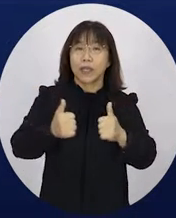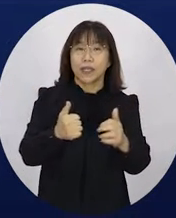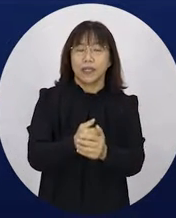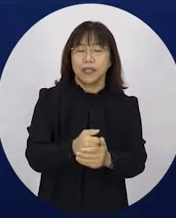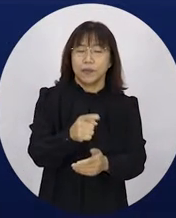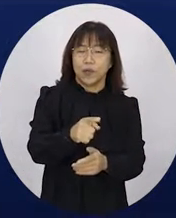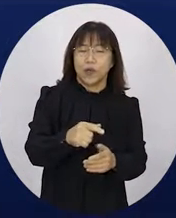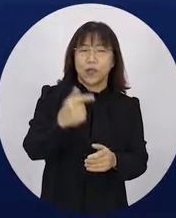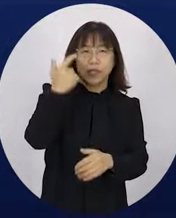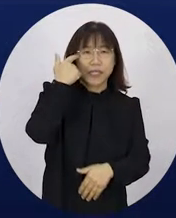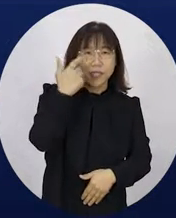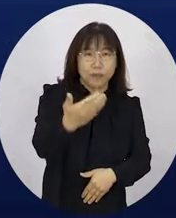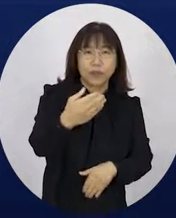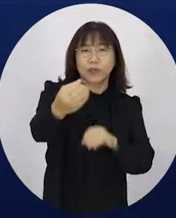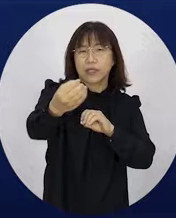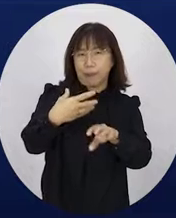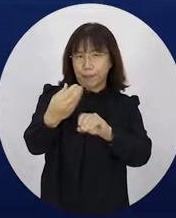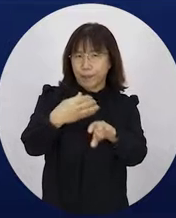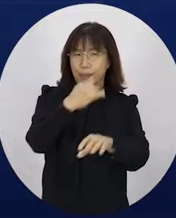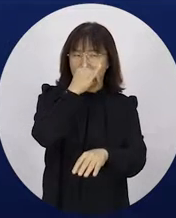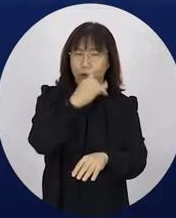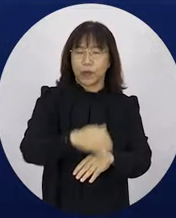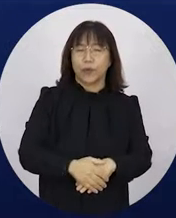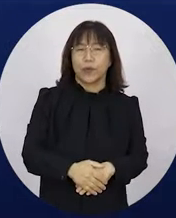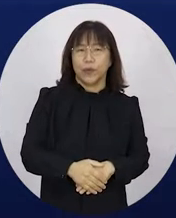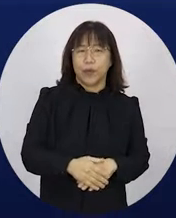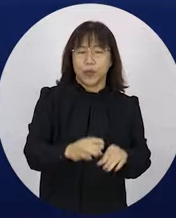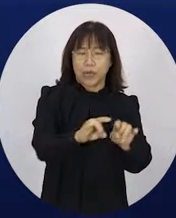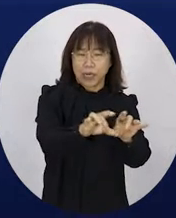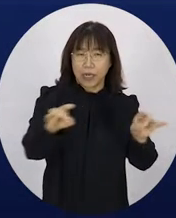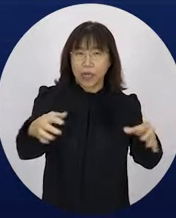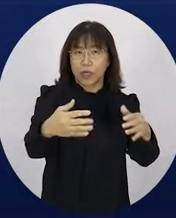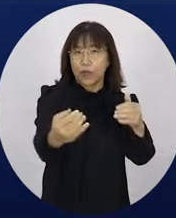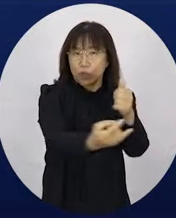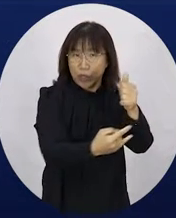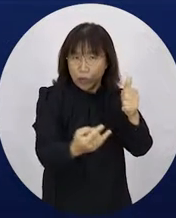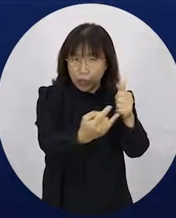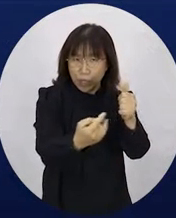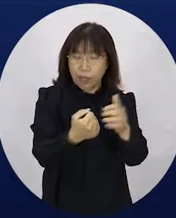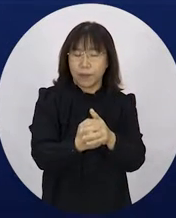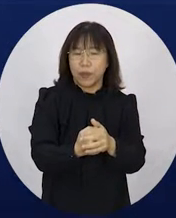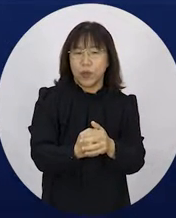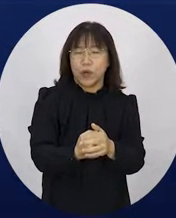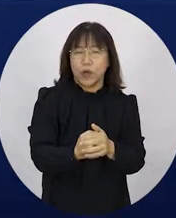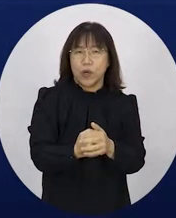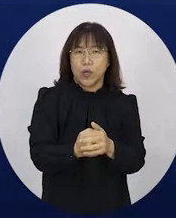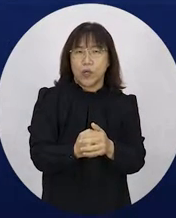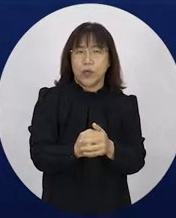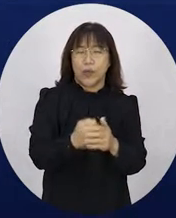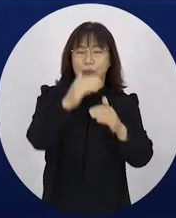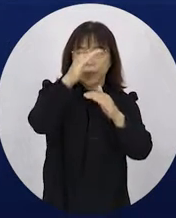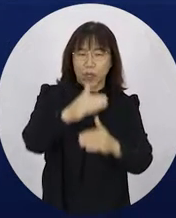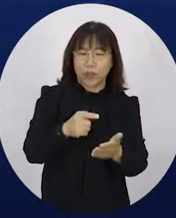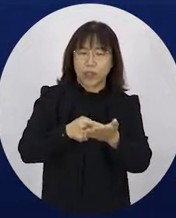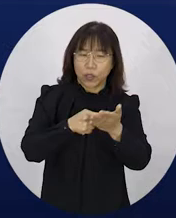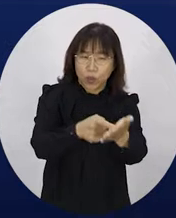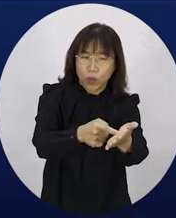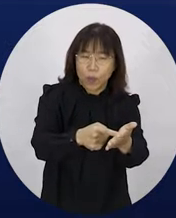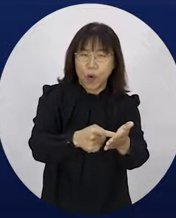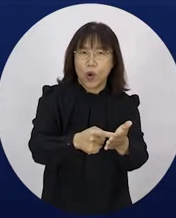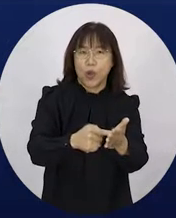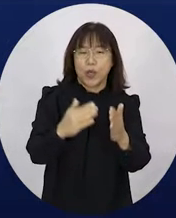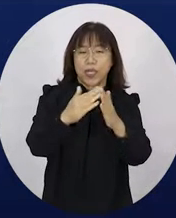임시회에서는 집행부에 대한 구정 질문과 답변이 있었으며 각 위원회별 안건처리와 현장 방문도